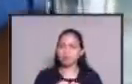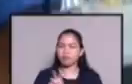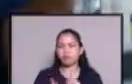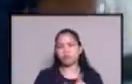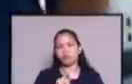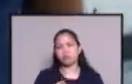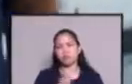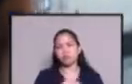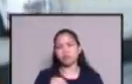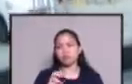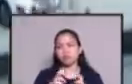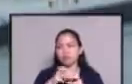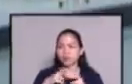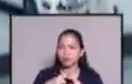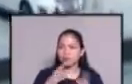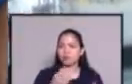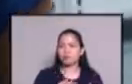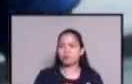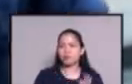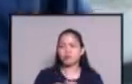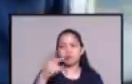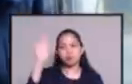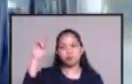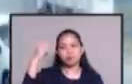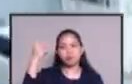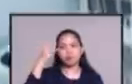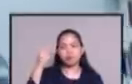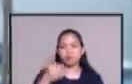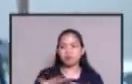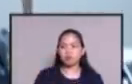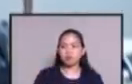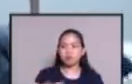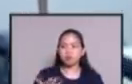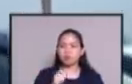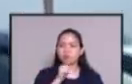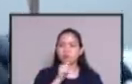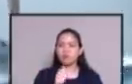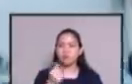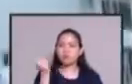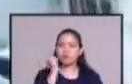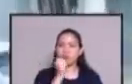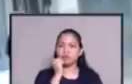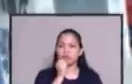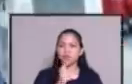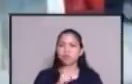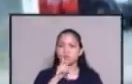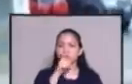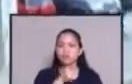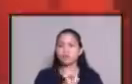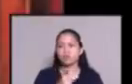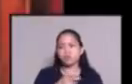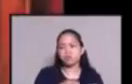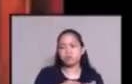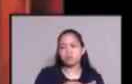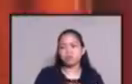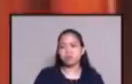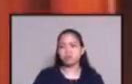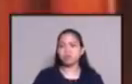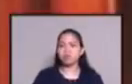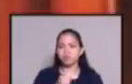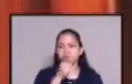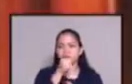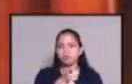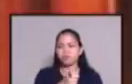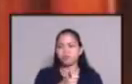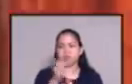mamamayan hanggang sa pinakamataas sa politiko, eh hindi naman daw laging nagsasabi ng totoo. Tama nga naman ang